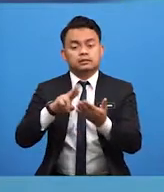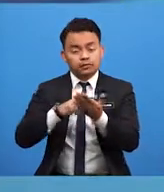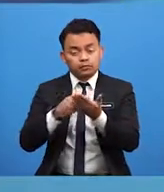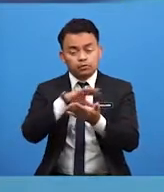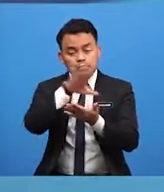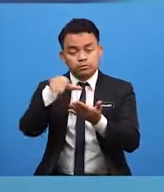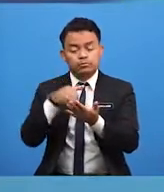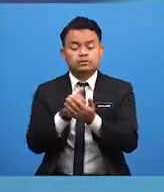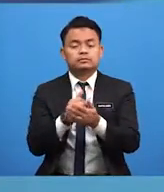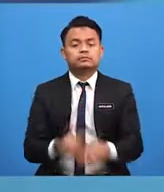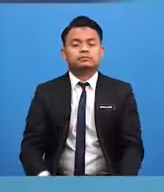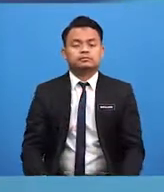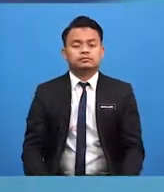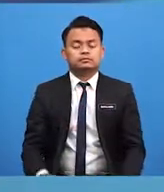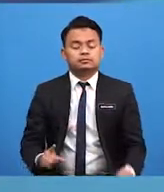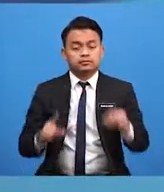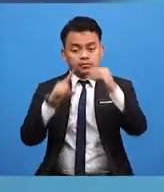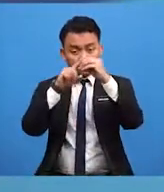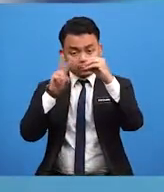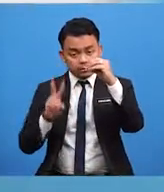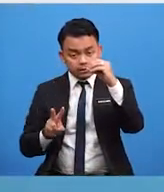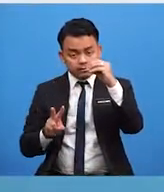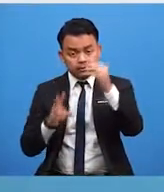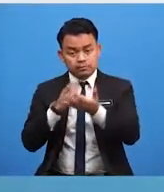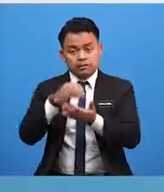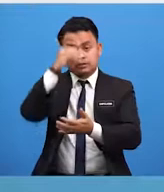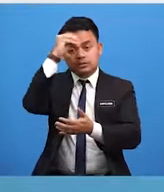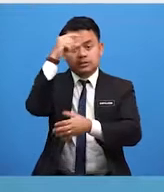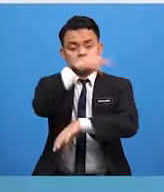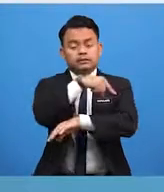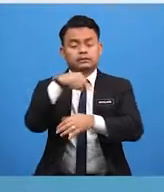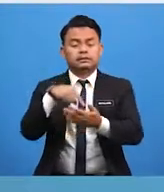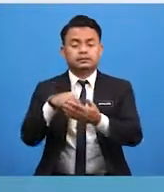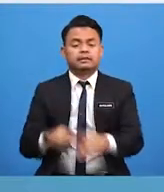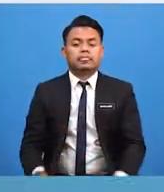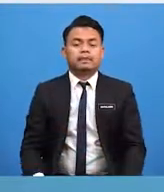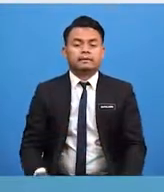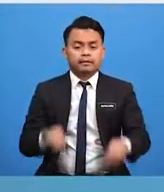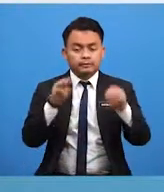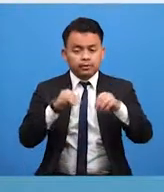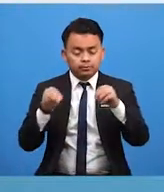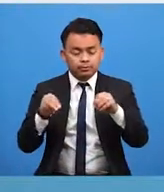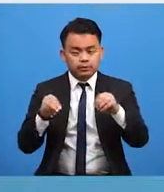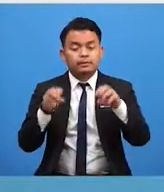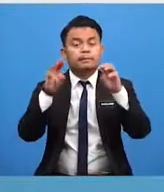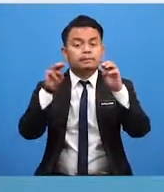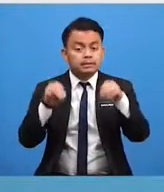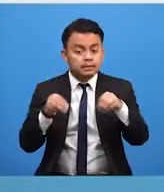Objektif pembelajaran cikgu pada hari ini adalah murid-murid mesti